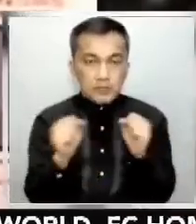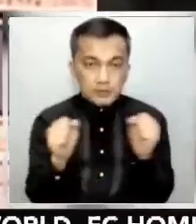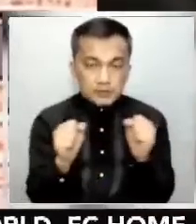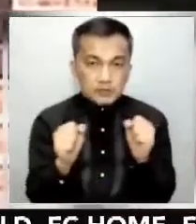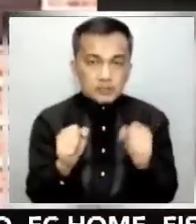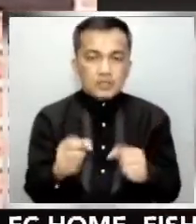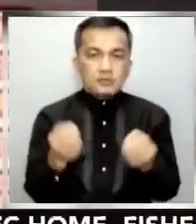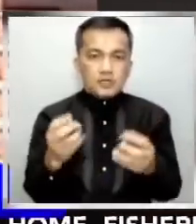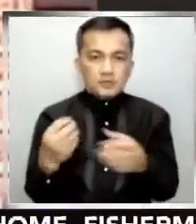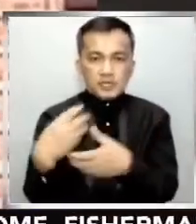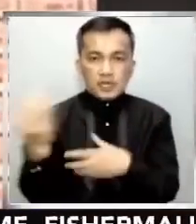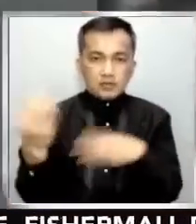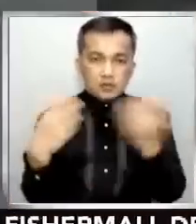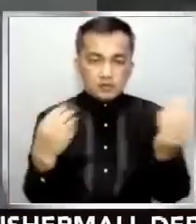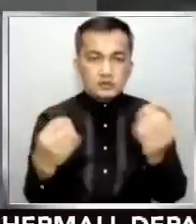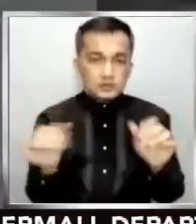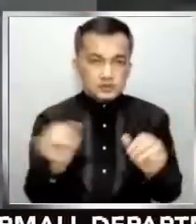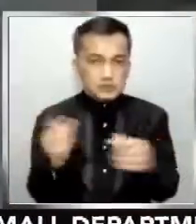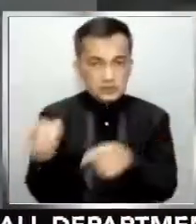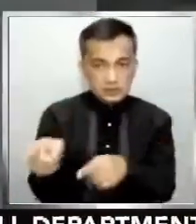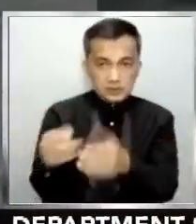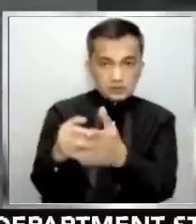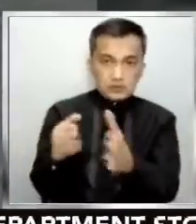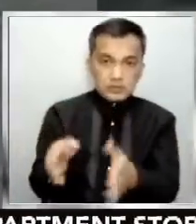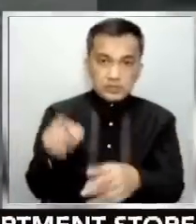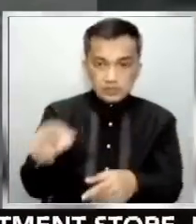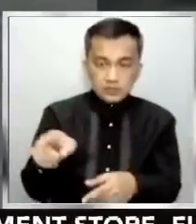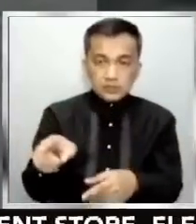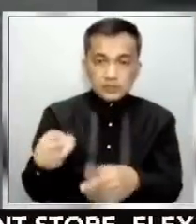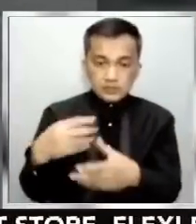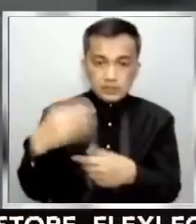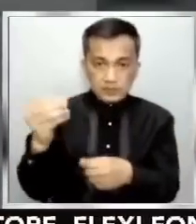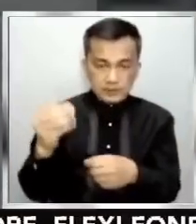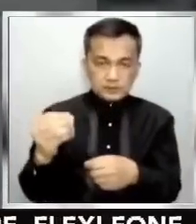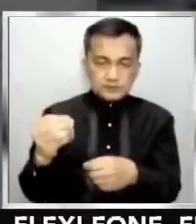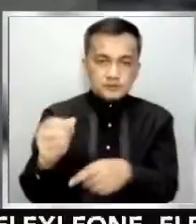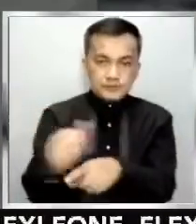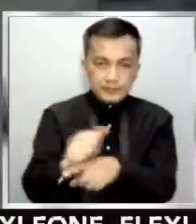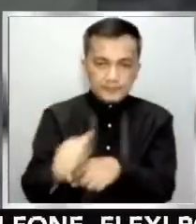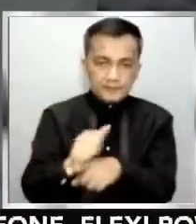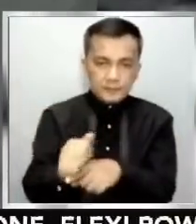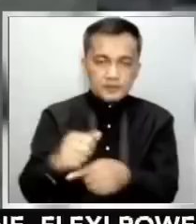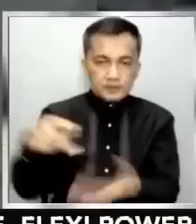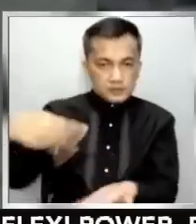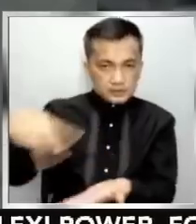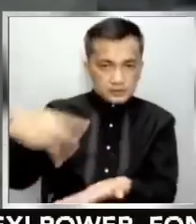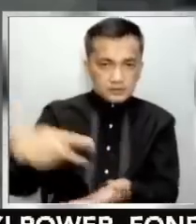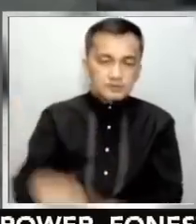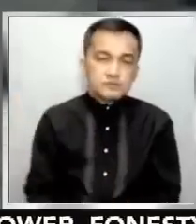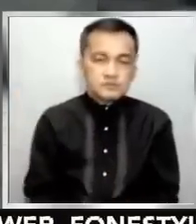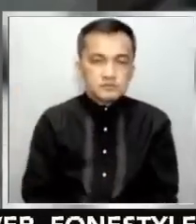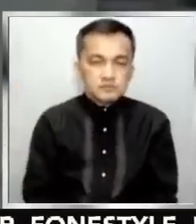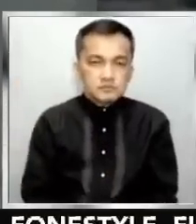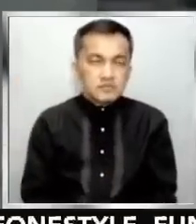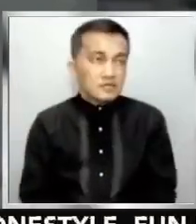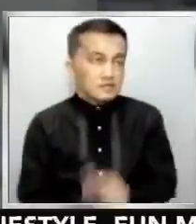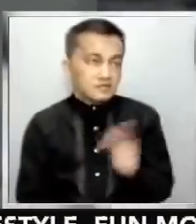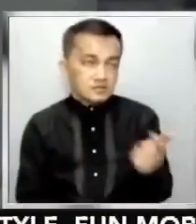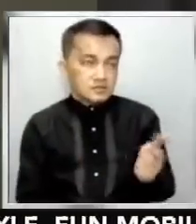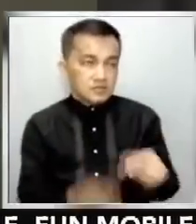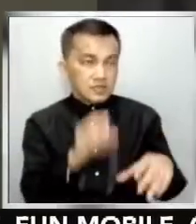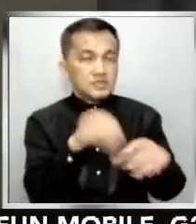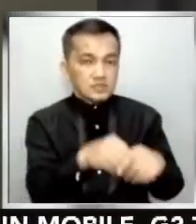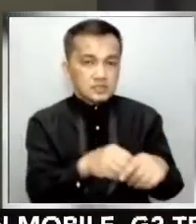na lang tulad ng mga estudyanteng ito na sa labas na nagpra-practice ng sayaw. Kung sa loob po kasi ang practice nila,